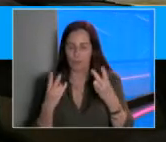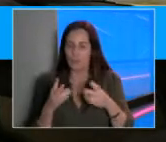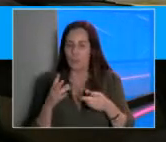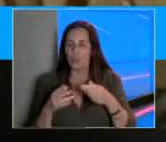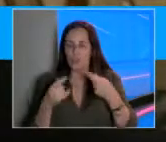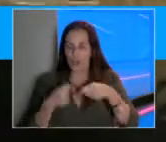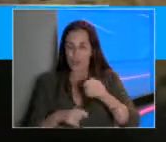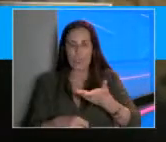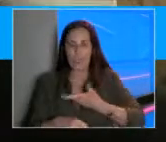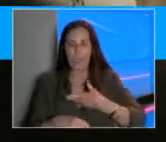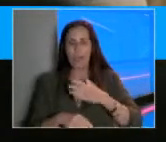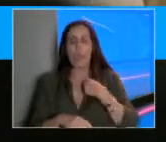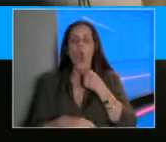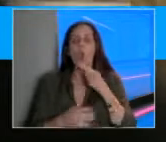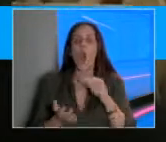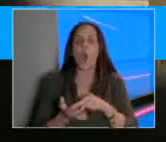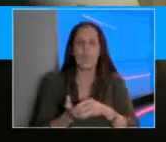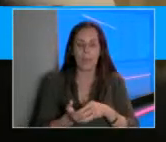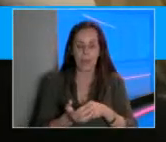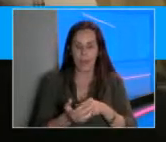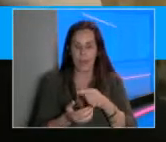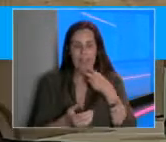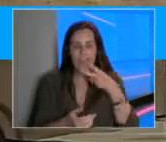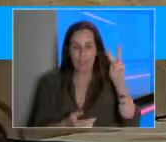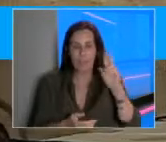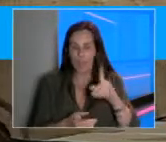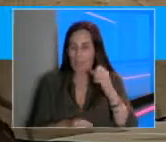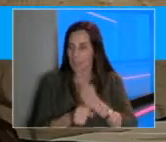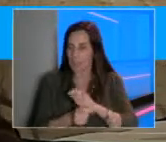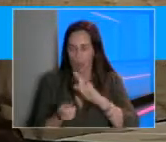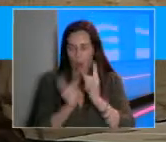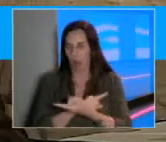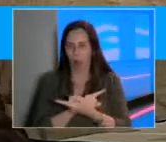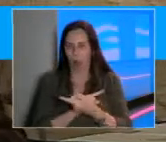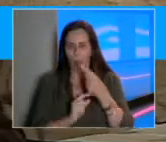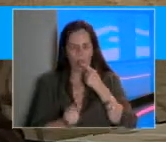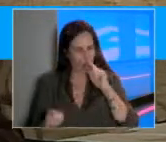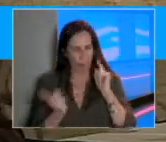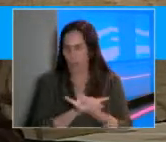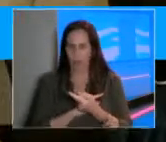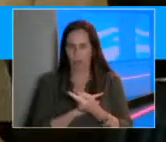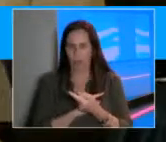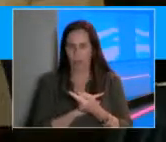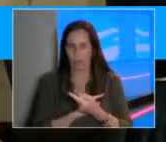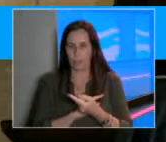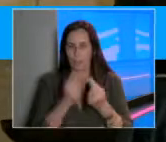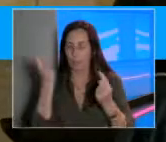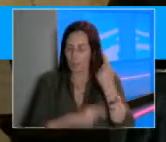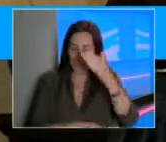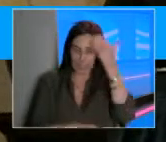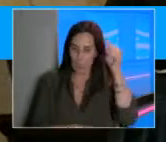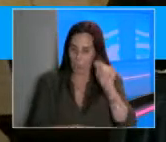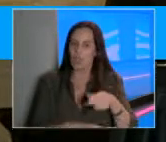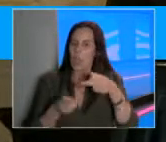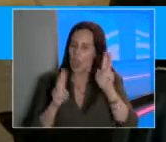שנבחר הציבור קיבל את הקול שלו, עצמך התחייבות א', ואז עשה ב', כלומר עשה 180 מעלות מא', במקרים קיצוניים